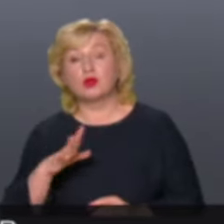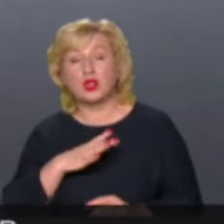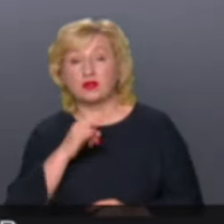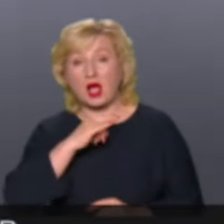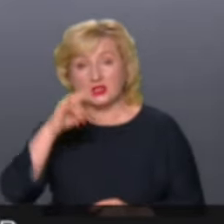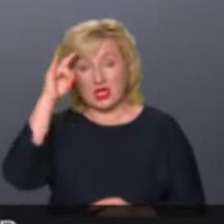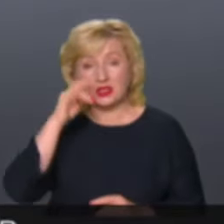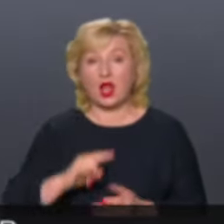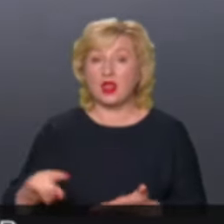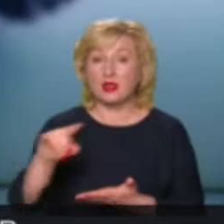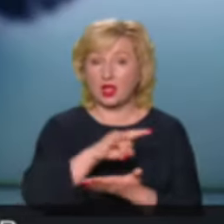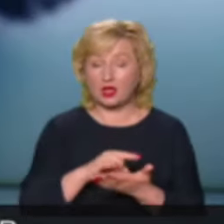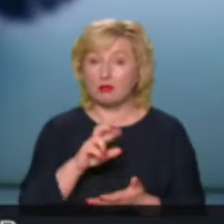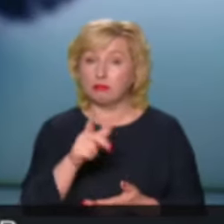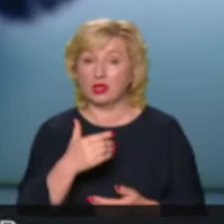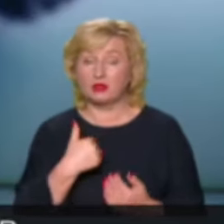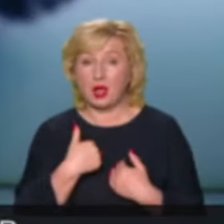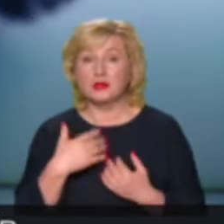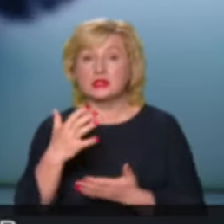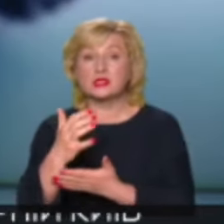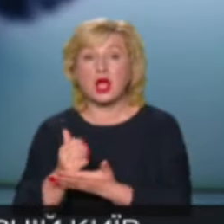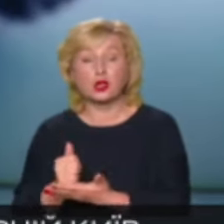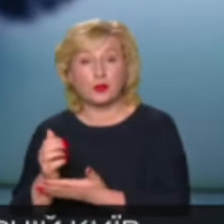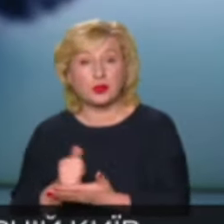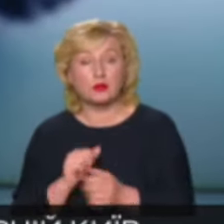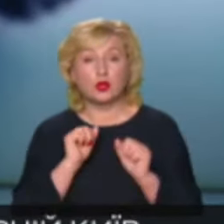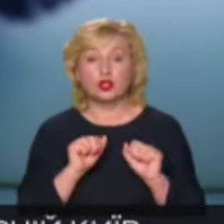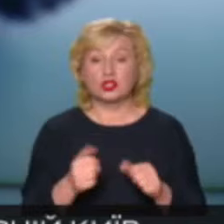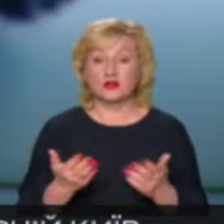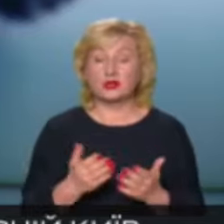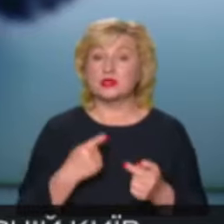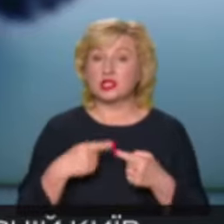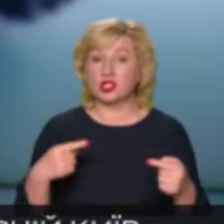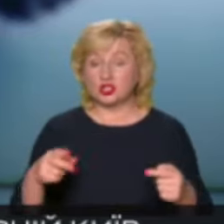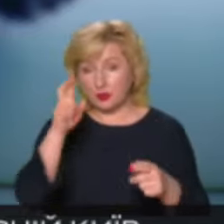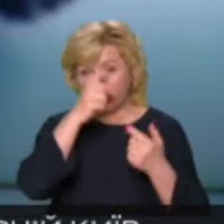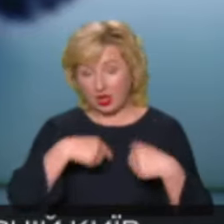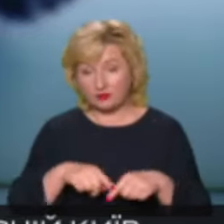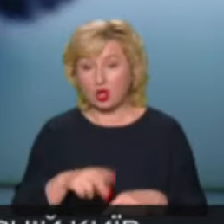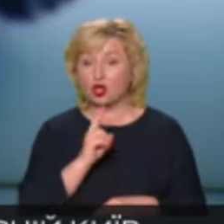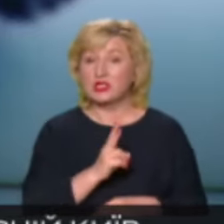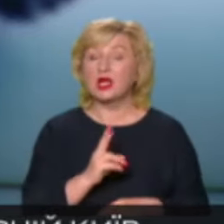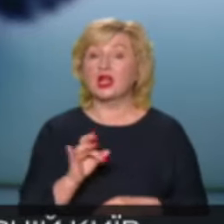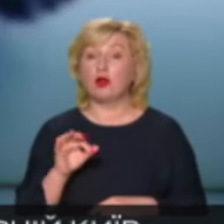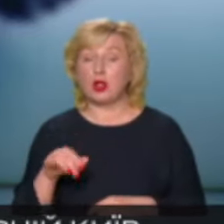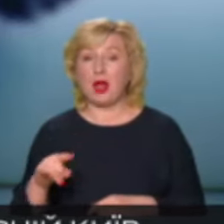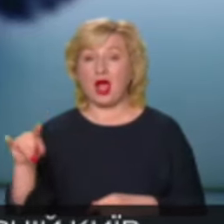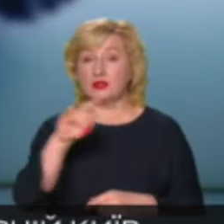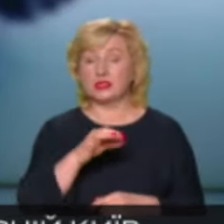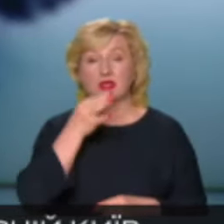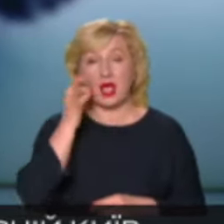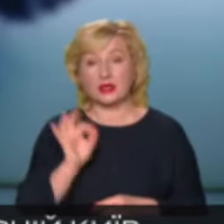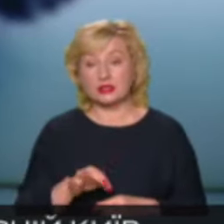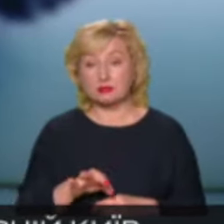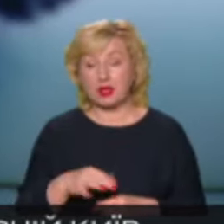літаки, які нам би знадобилися? І взагалі, чи можливо це можливо з якимись іншими країнами? Костянтин Криволап, авіаційний експерт і аналітик,